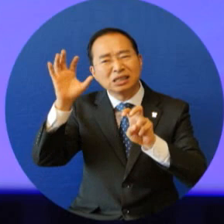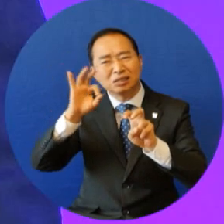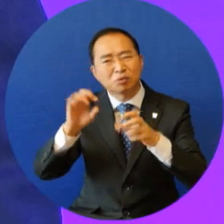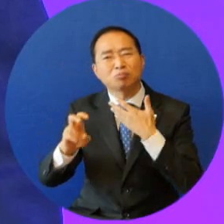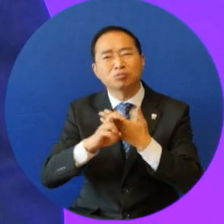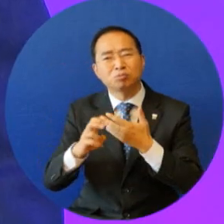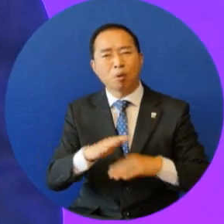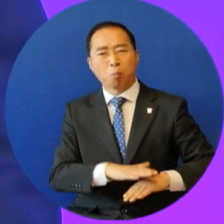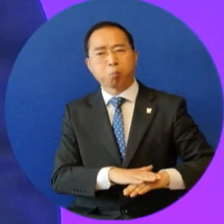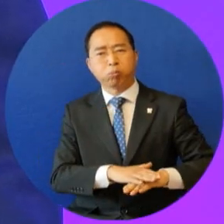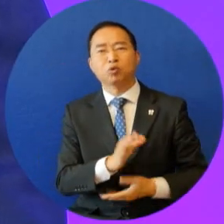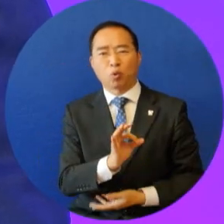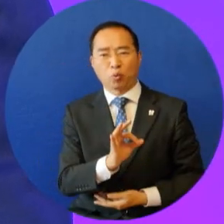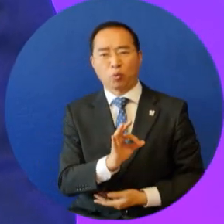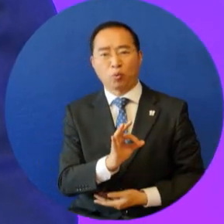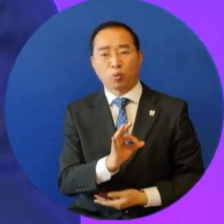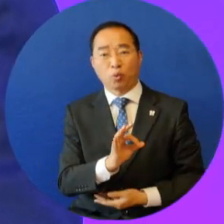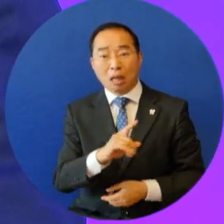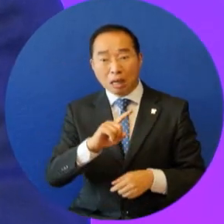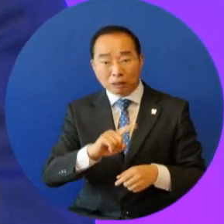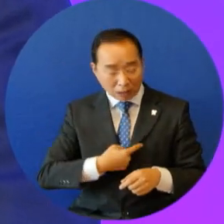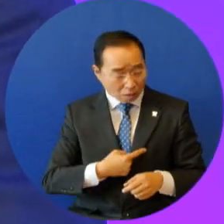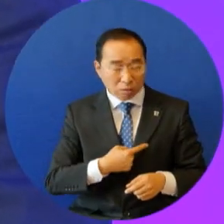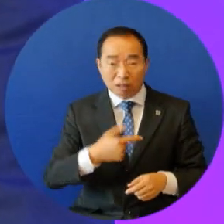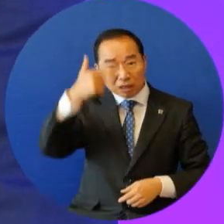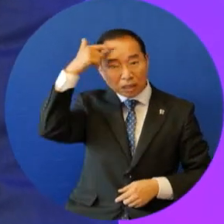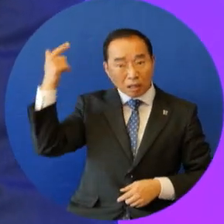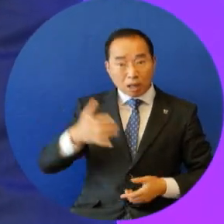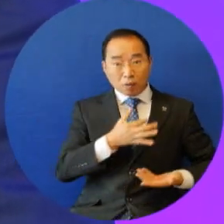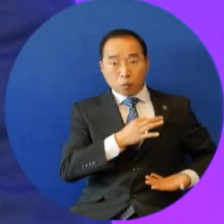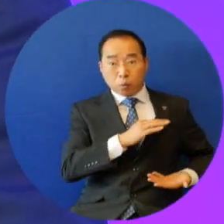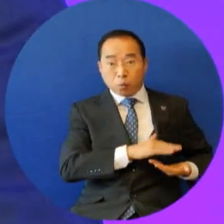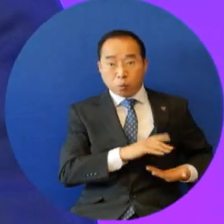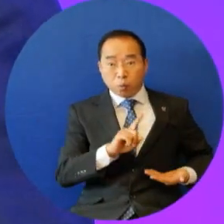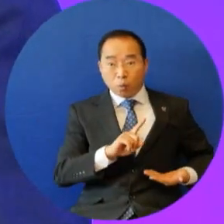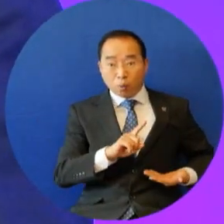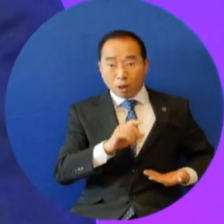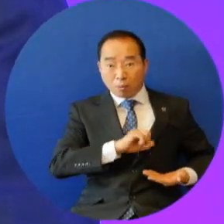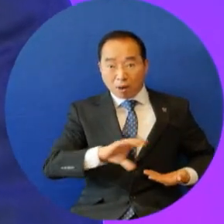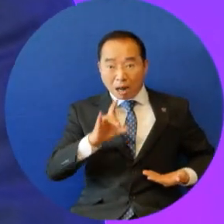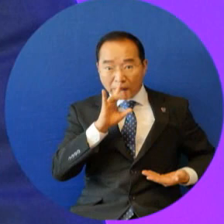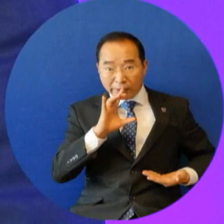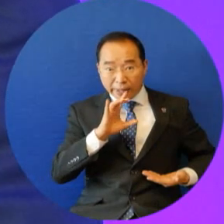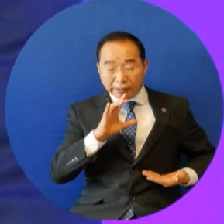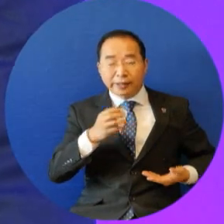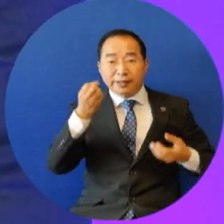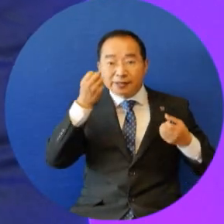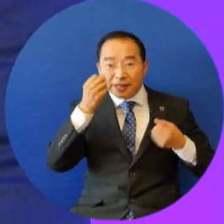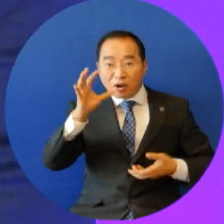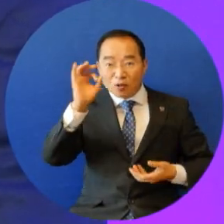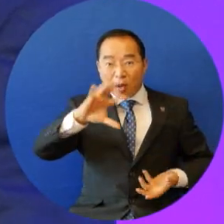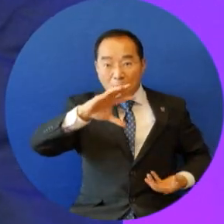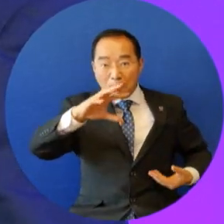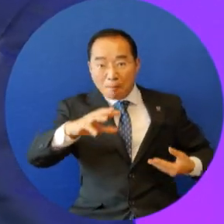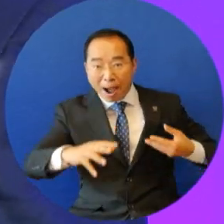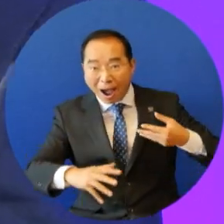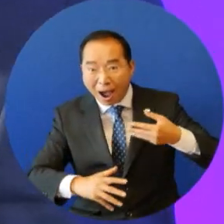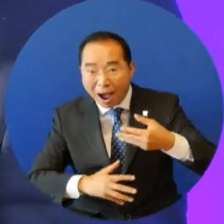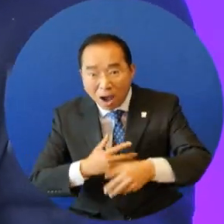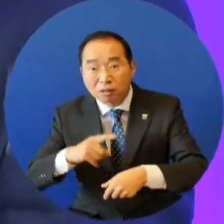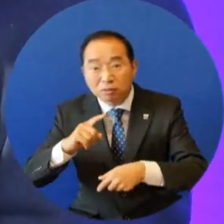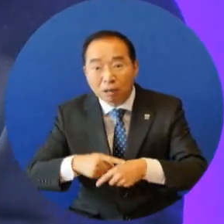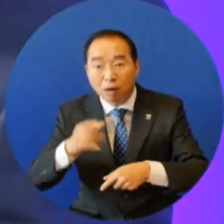그래요. 근데 이게 시장에 나오면서 양성화되면서 시장에 많은